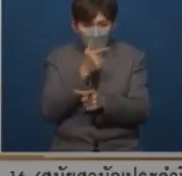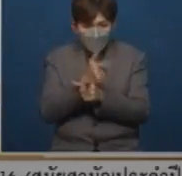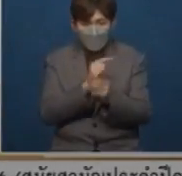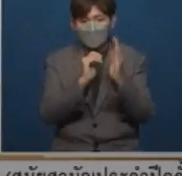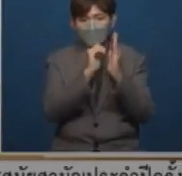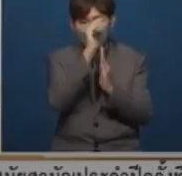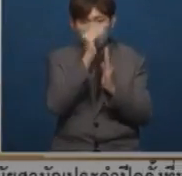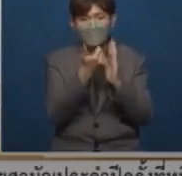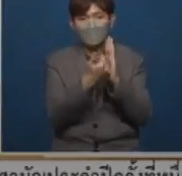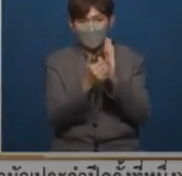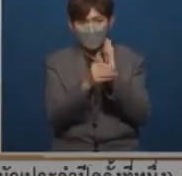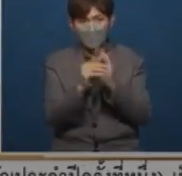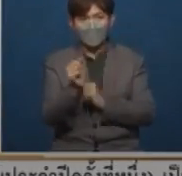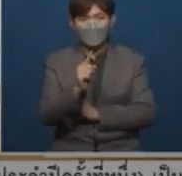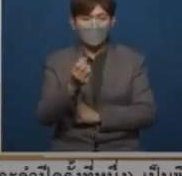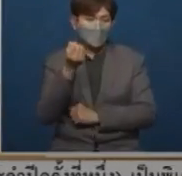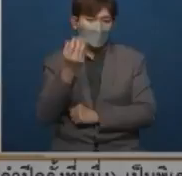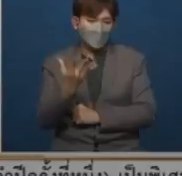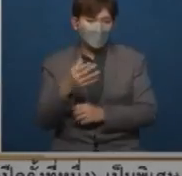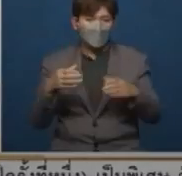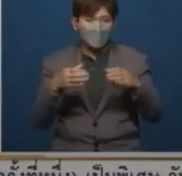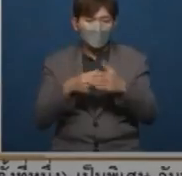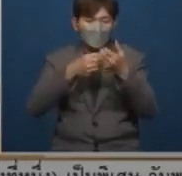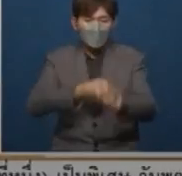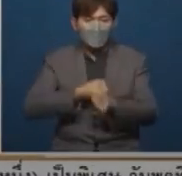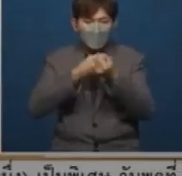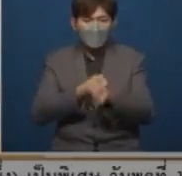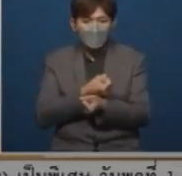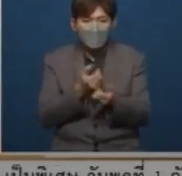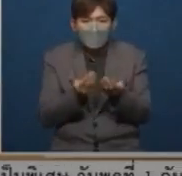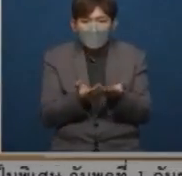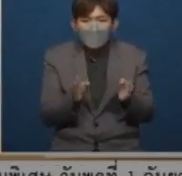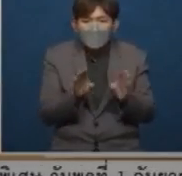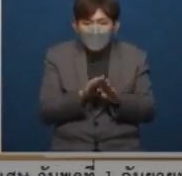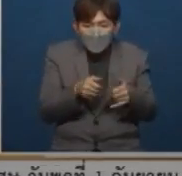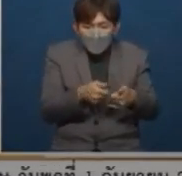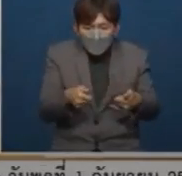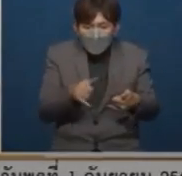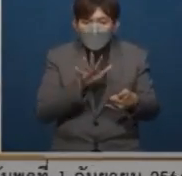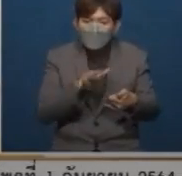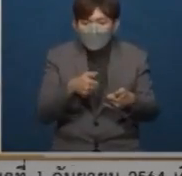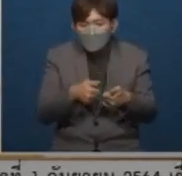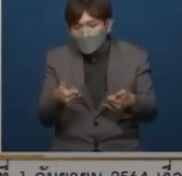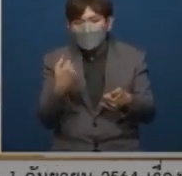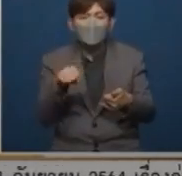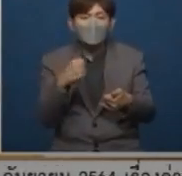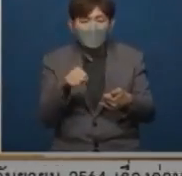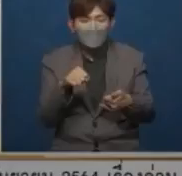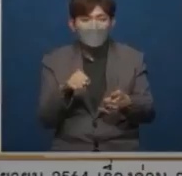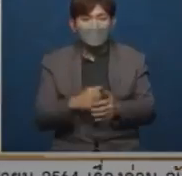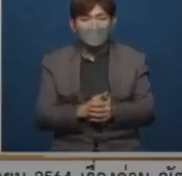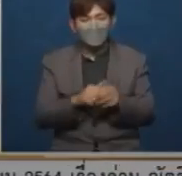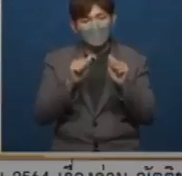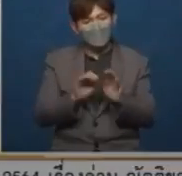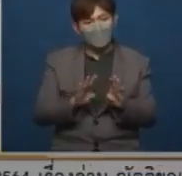านส่วนใหญ่เป็นเกษตรกรรายย่อยค่ะเลี้ยงวัวครอบครัวละ5ตัว10ตัวรูปแบบการเลี้ยง